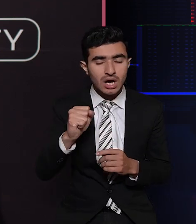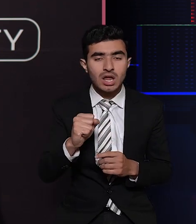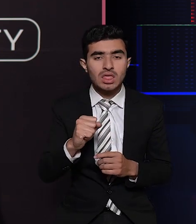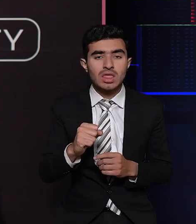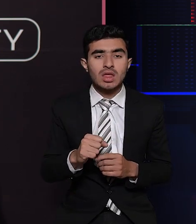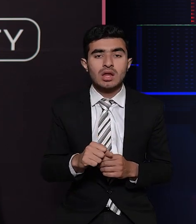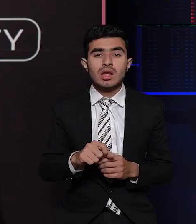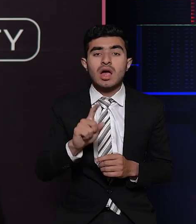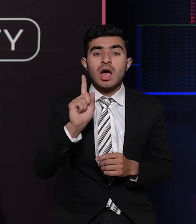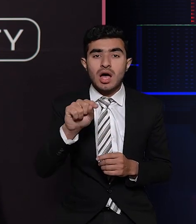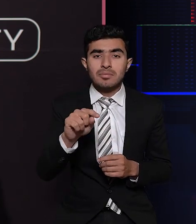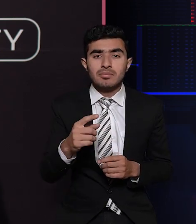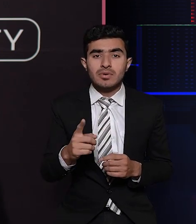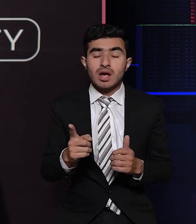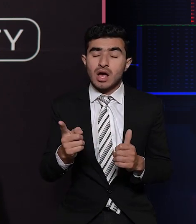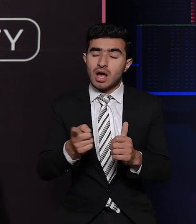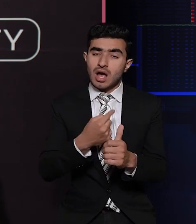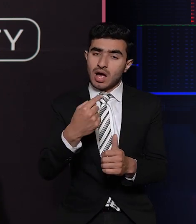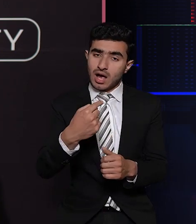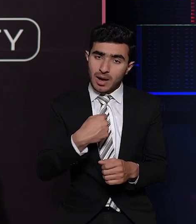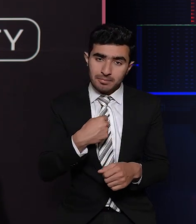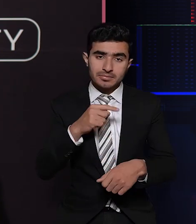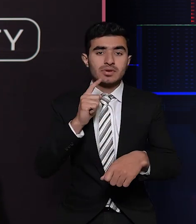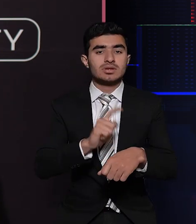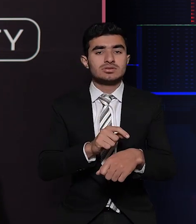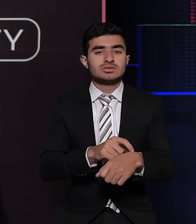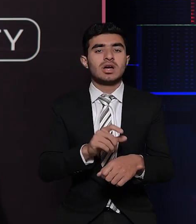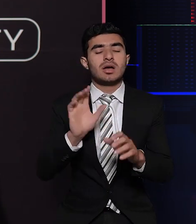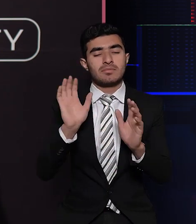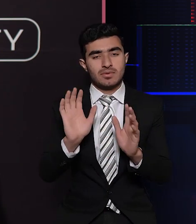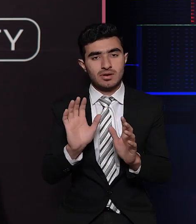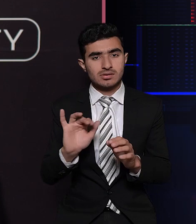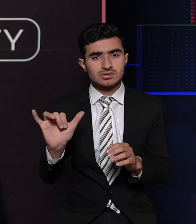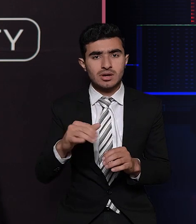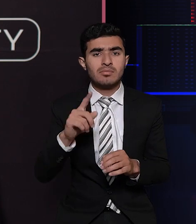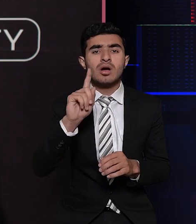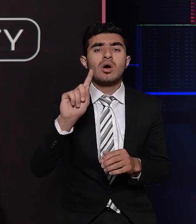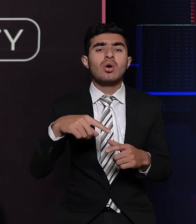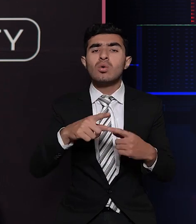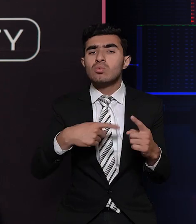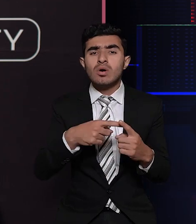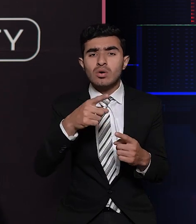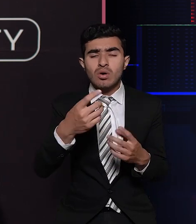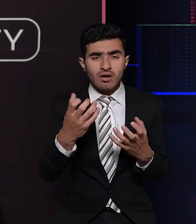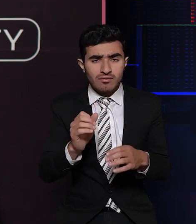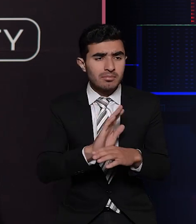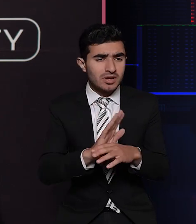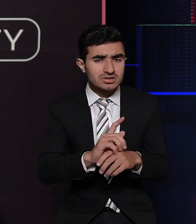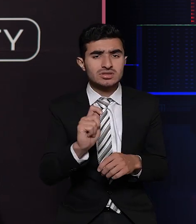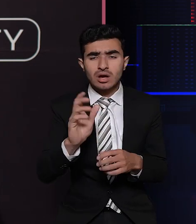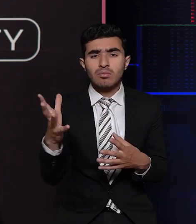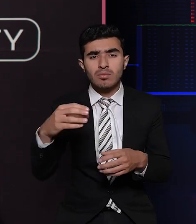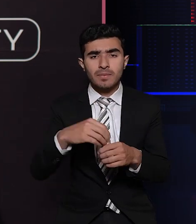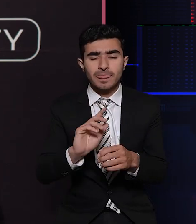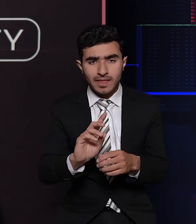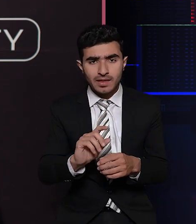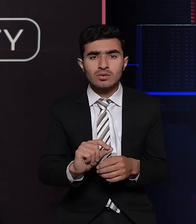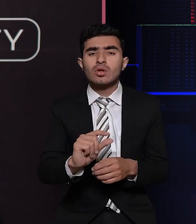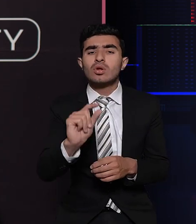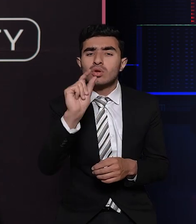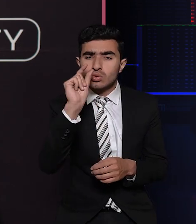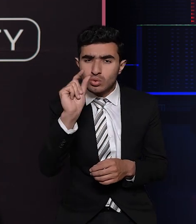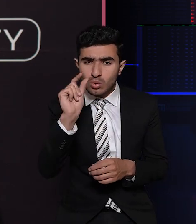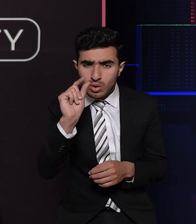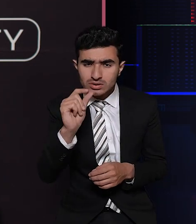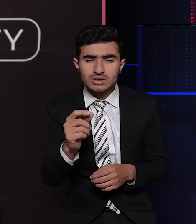ہے جو صرف آپ اپنے لیے نکالتے ہیں۔ جب بھی آپ کے پاس بیزی شیڈیول ہو، اس بیزی شیڈیول میں سے